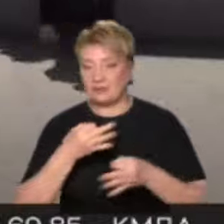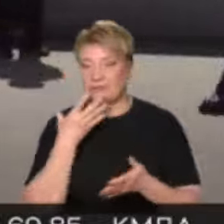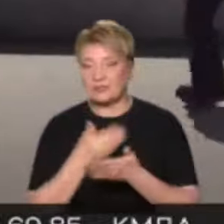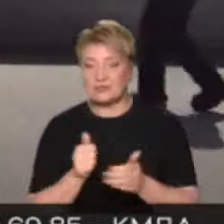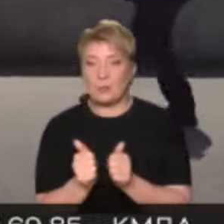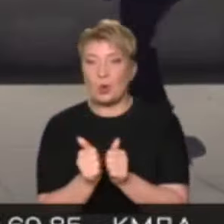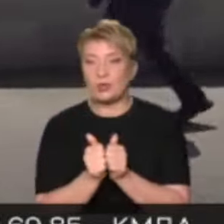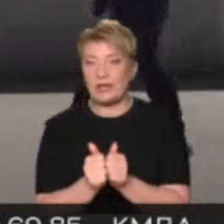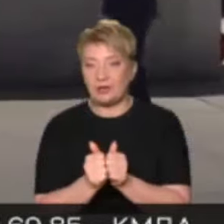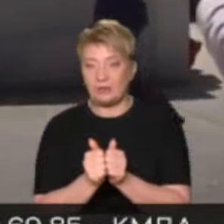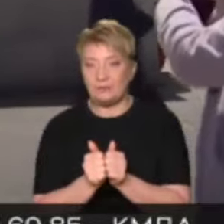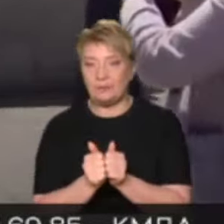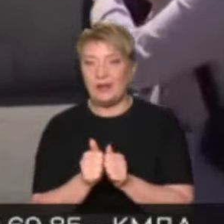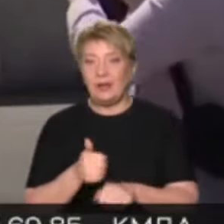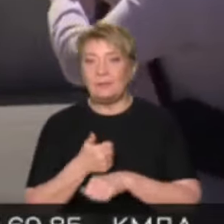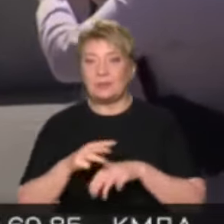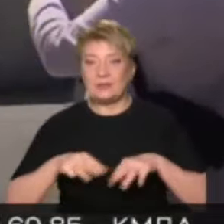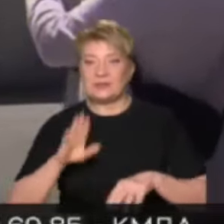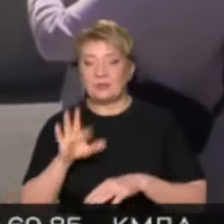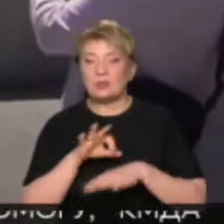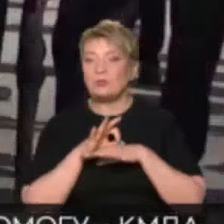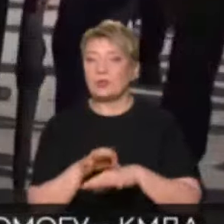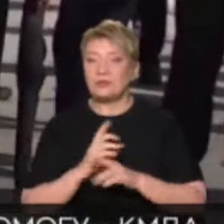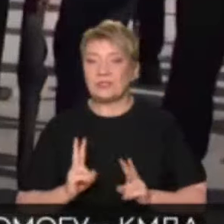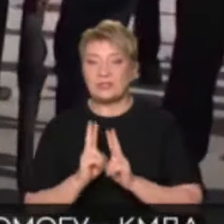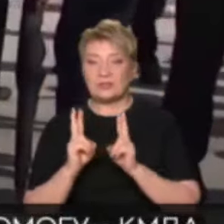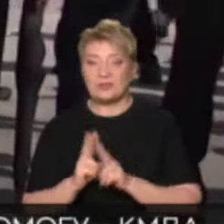справ Китаю, в Ан І, і буде проводити, ймовірно, зустрічі із самим Сі Цзіньпіном.